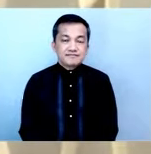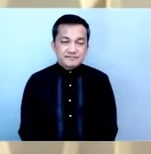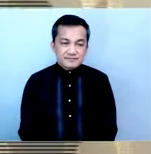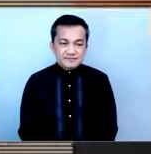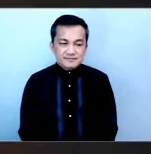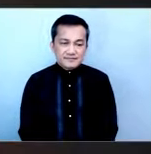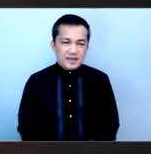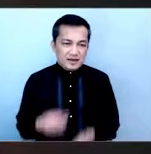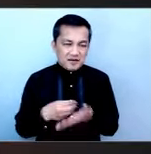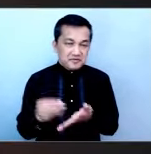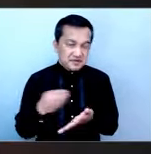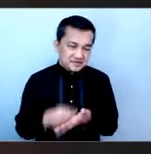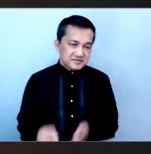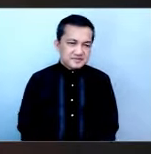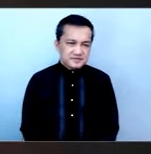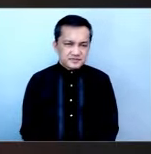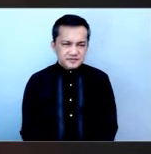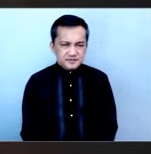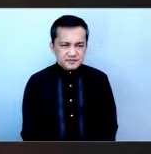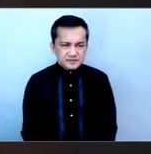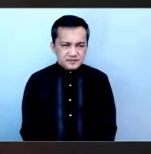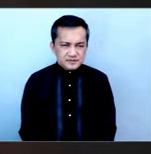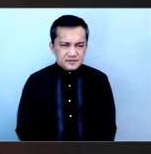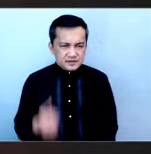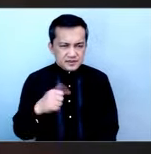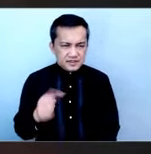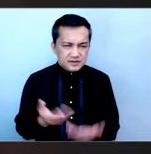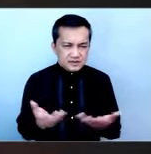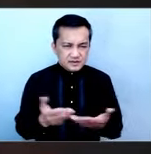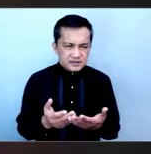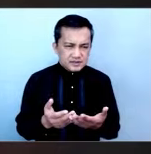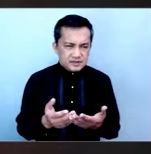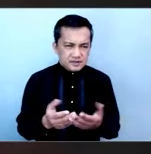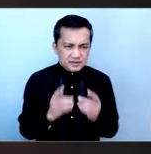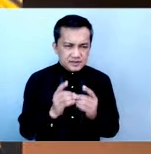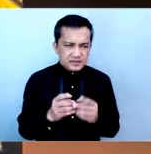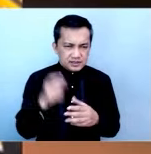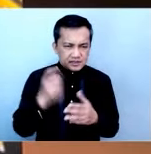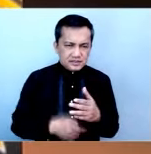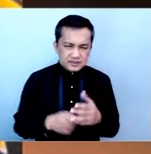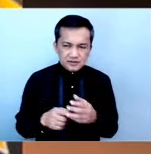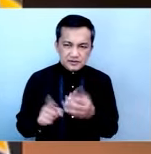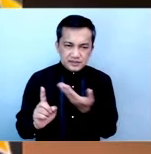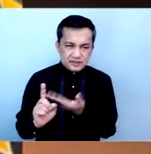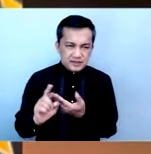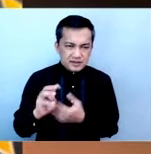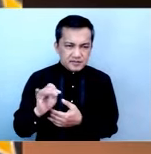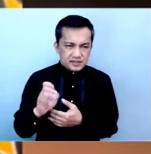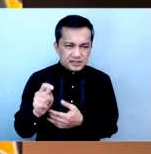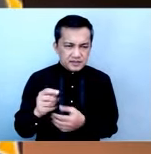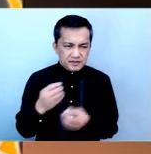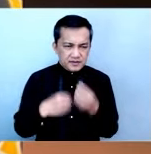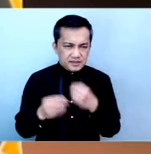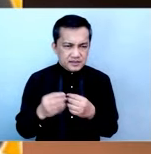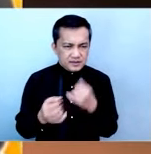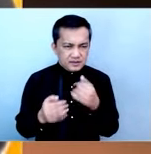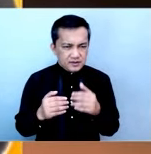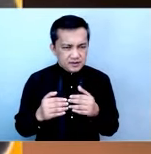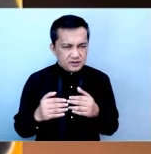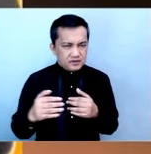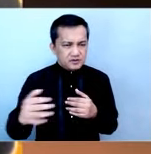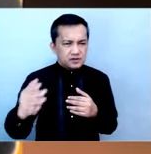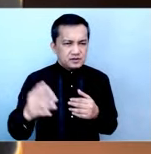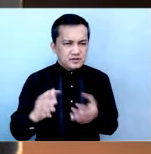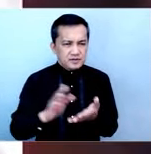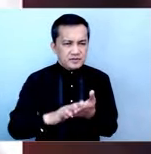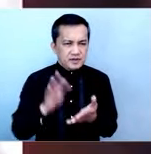gagastos. Kahit saan pa sila mag-date, sagot ni Margaret ang pagkain. Nagtuloy-tuloy pa ito hanggang sa mga